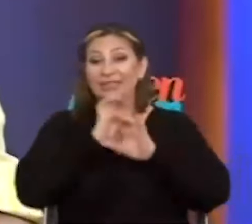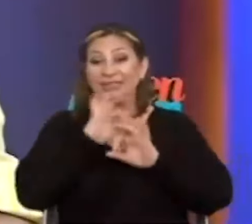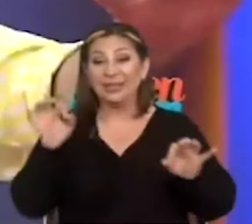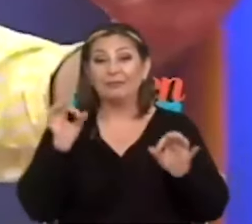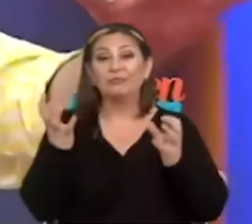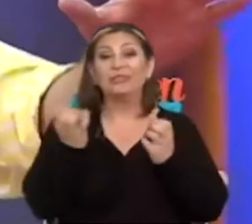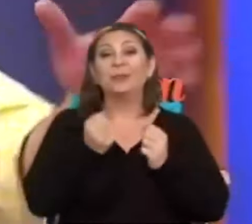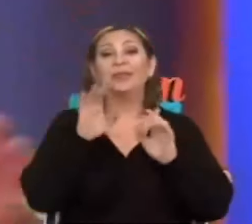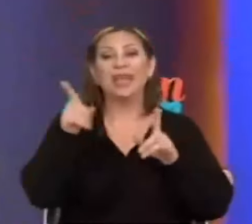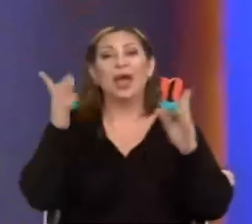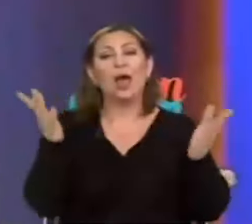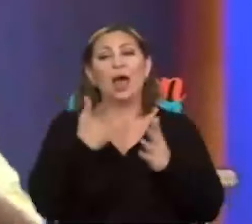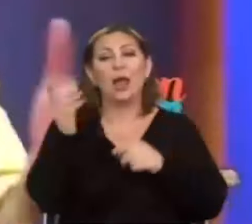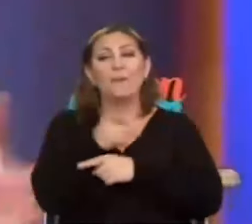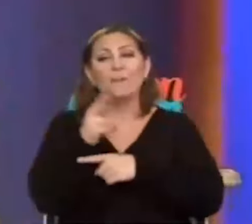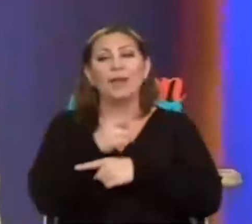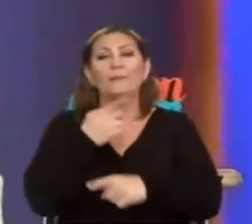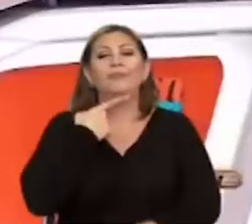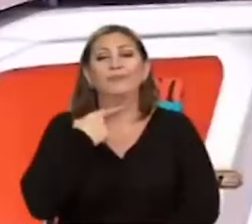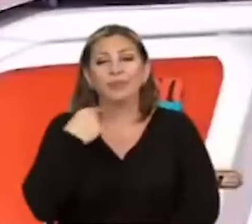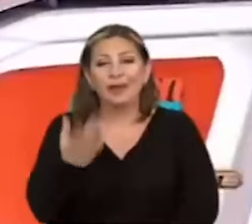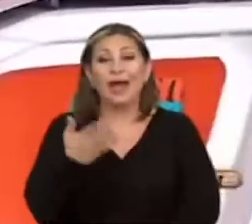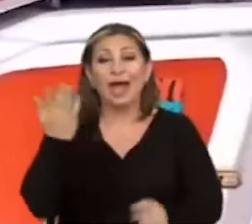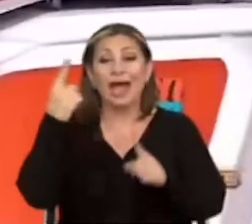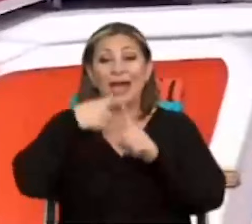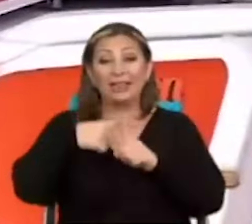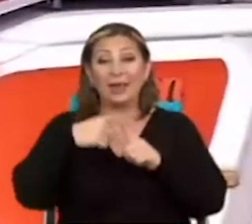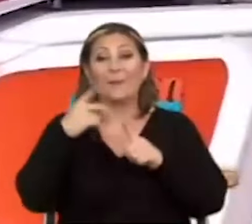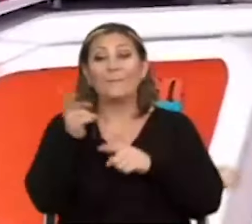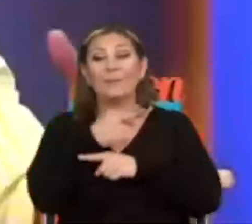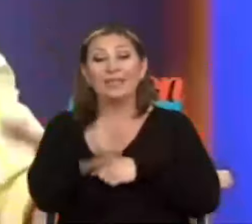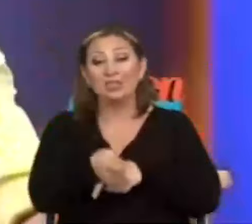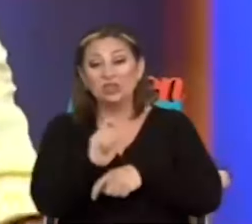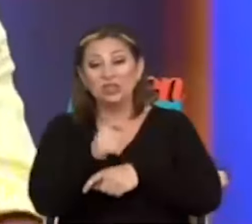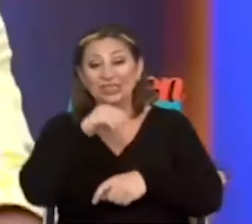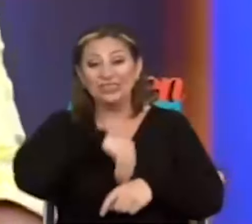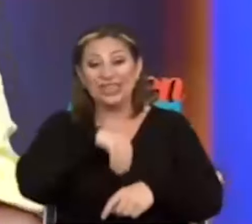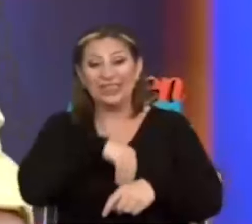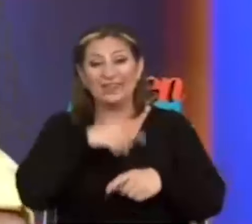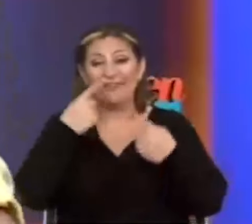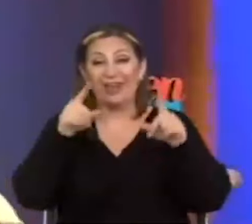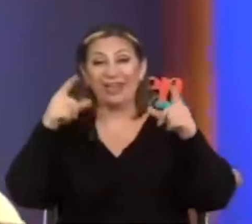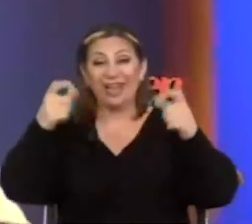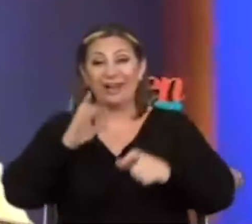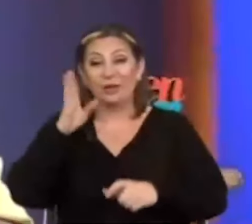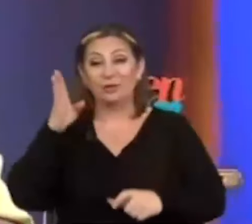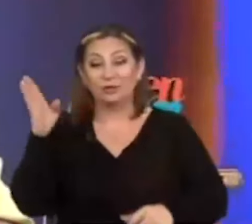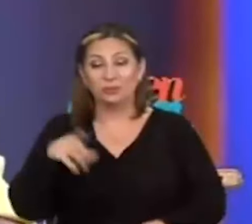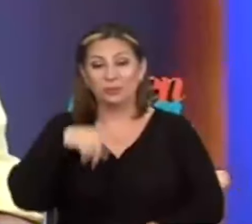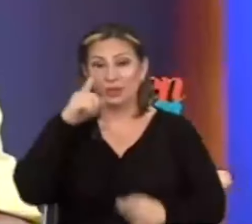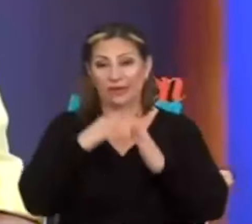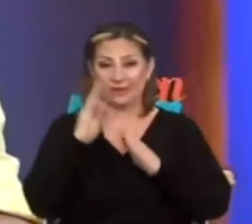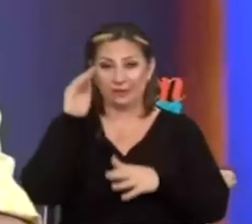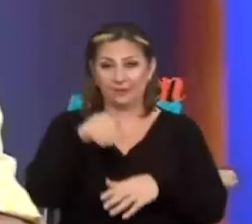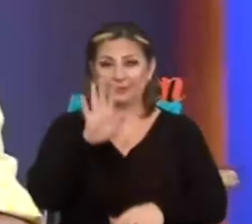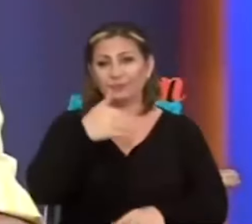olarak çekememişti. Sen hala balık yemelere özeniyor, hatta Faik Öztürk'ü balıkçı zannettiğin çok farklı mekanlara götürüyordun. Ya. Bir gün eve